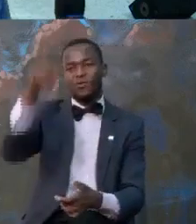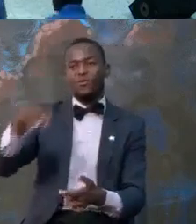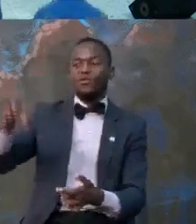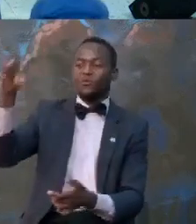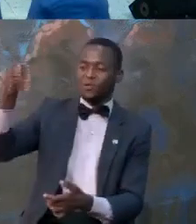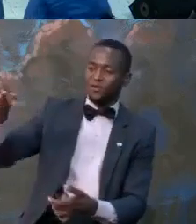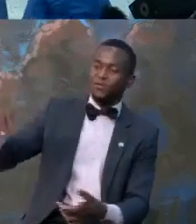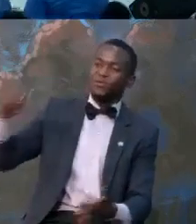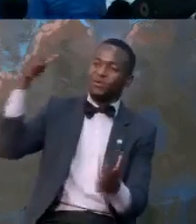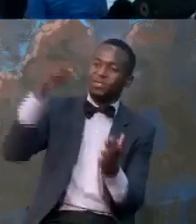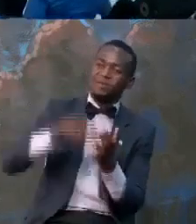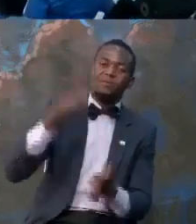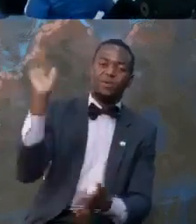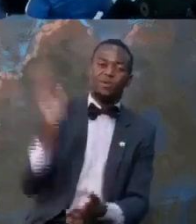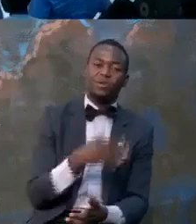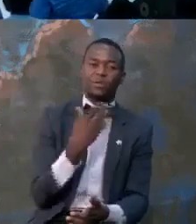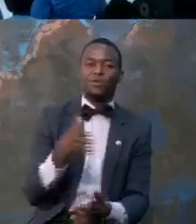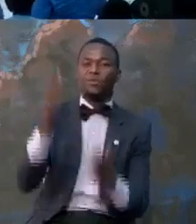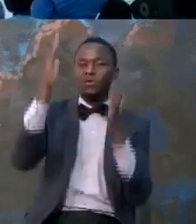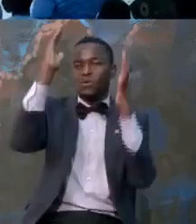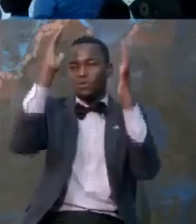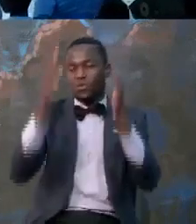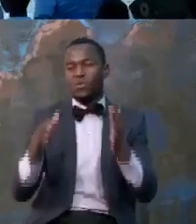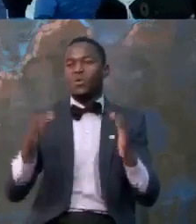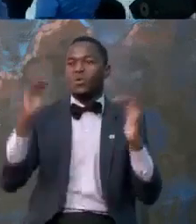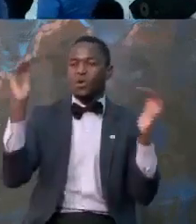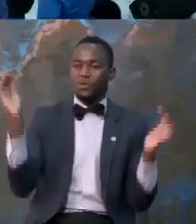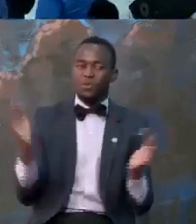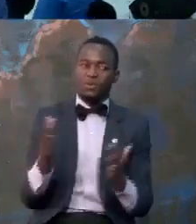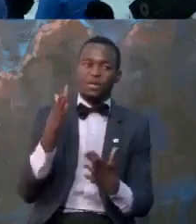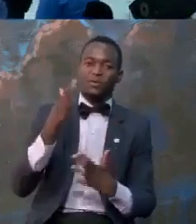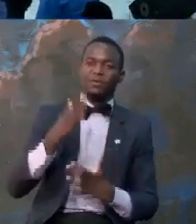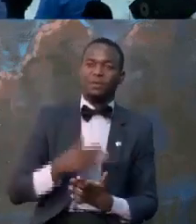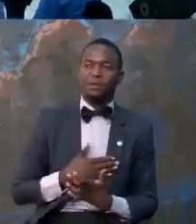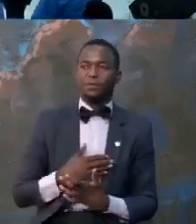vituo, tusimame tuimbe wimbo huu mkuu wa mikutano yetu.